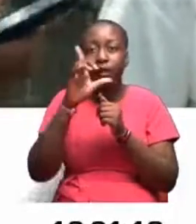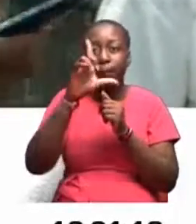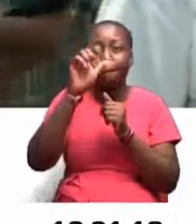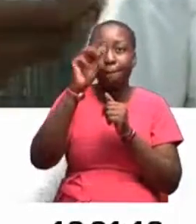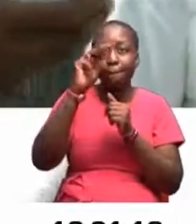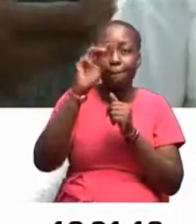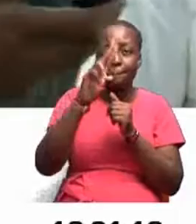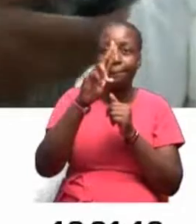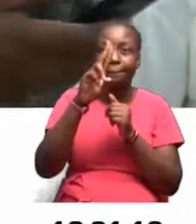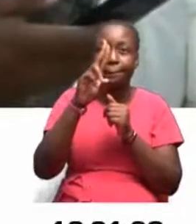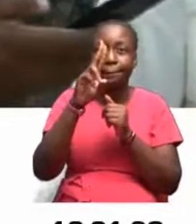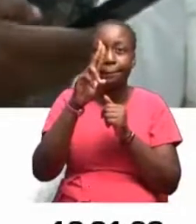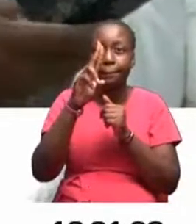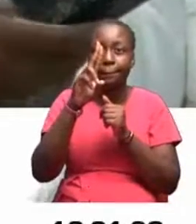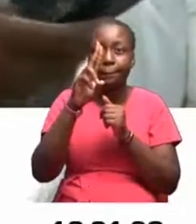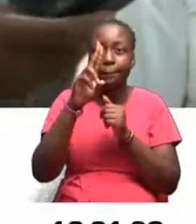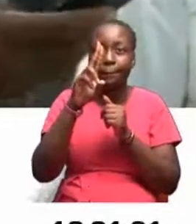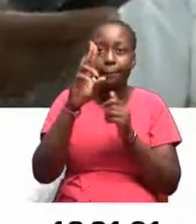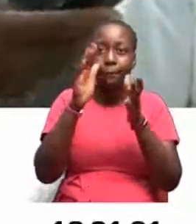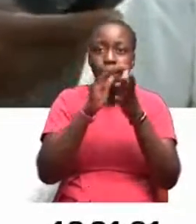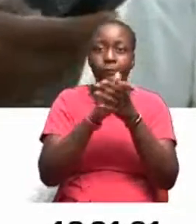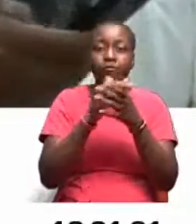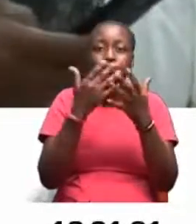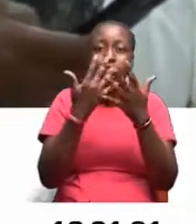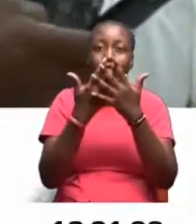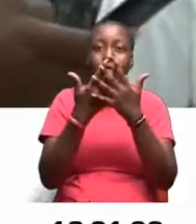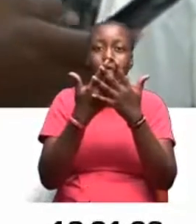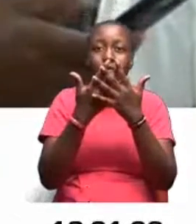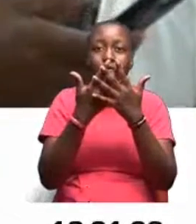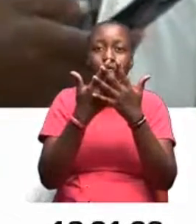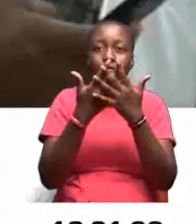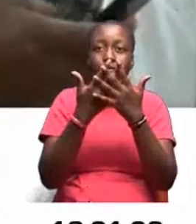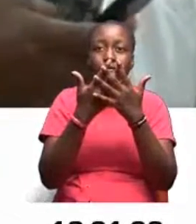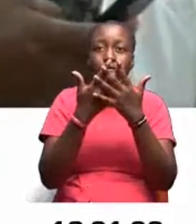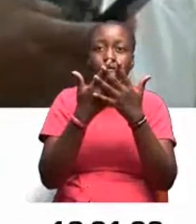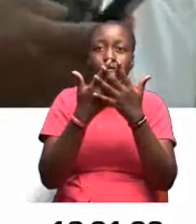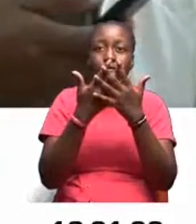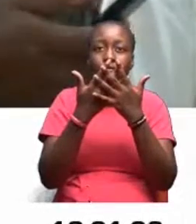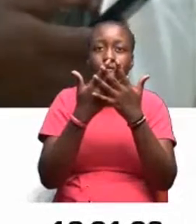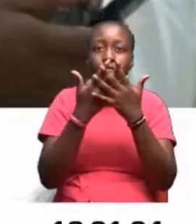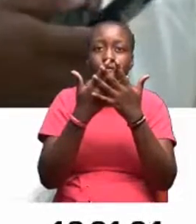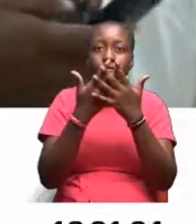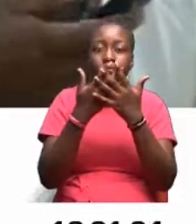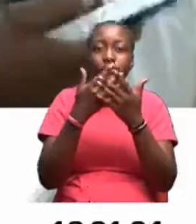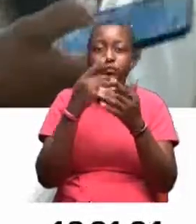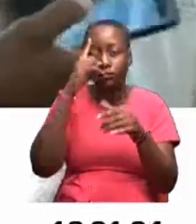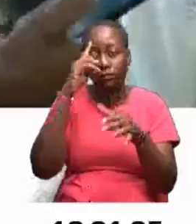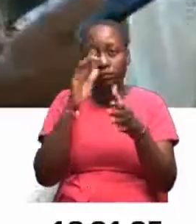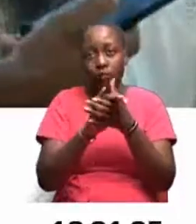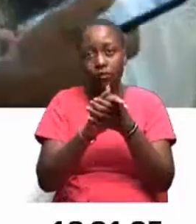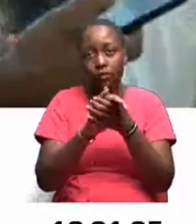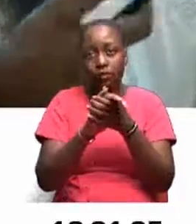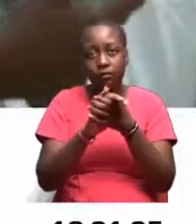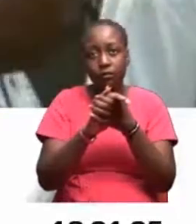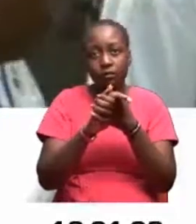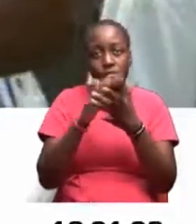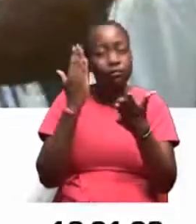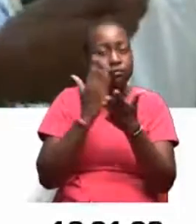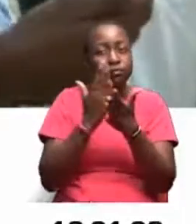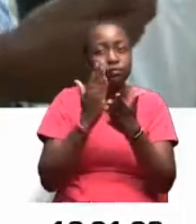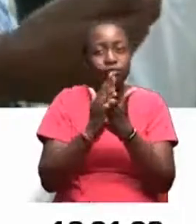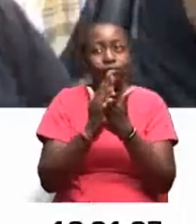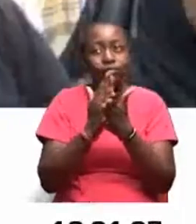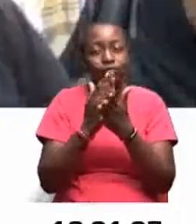wao kukamatwa, ila bado analilia haki ya ndugu zake walioshikwa baada yake, akiamini wataachiliwa huru kama walivyoachiliwa wao, kwani